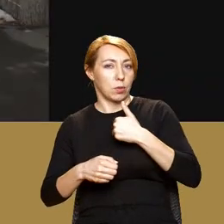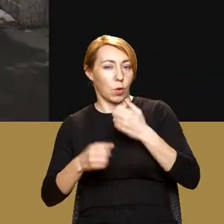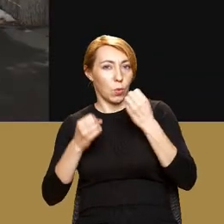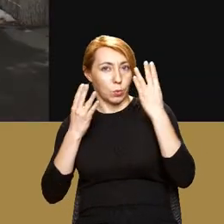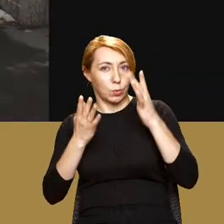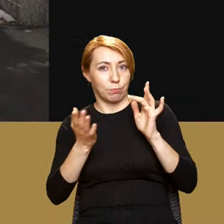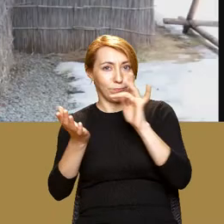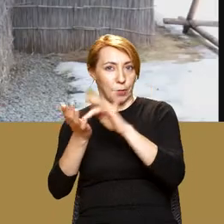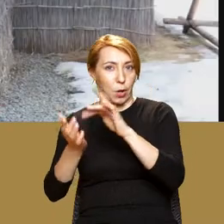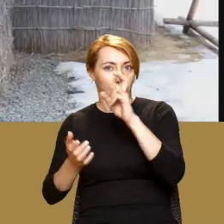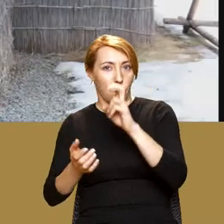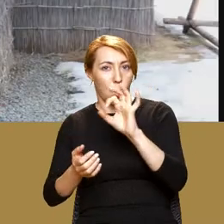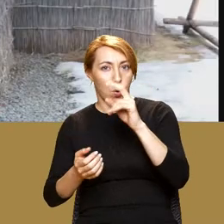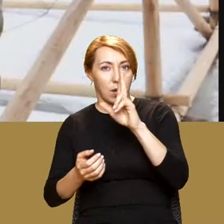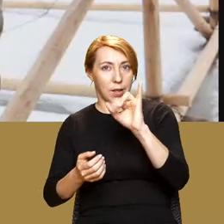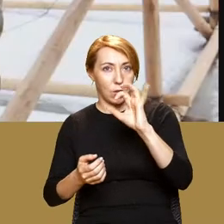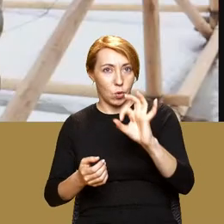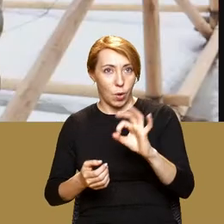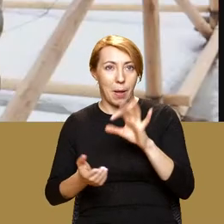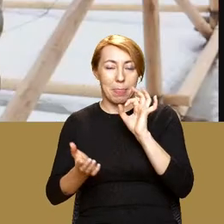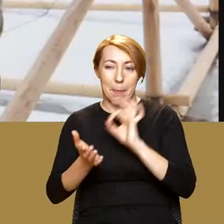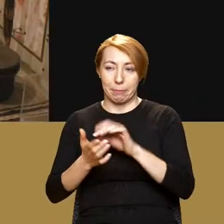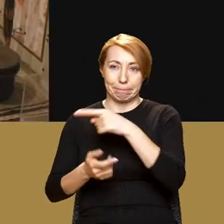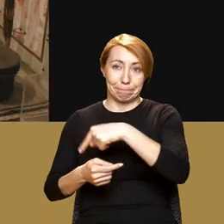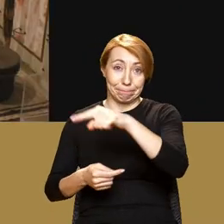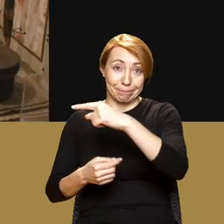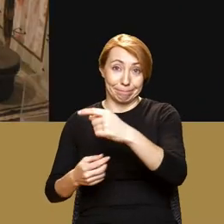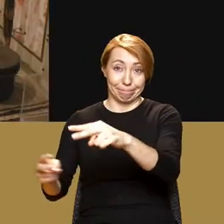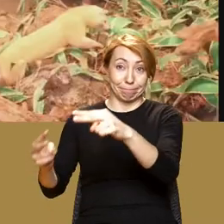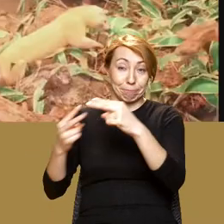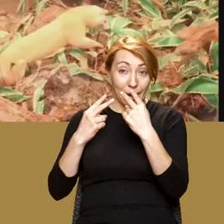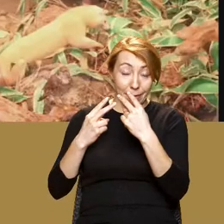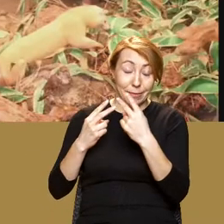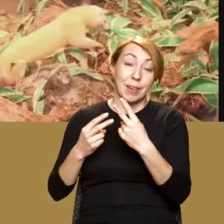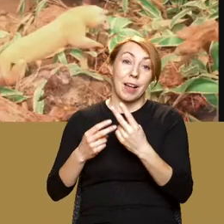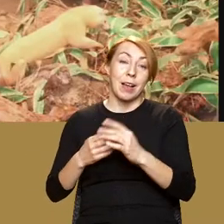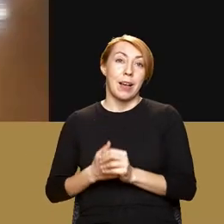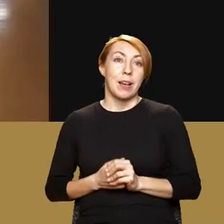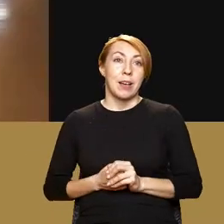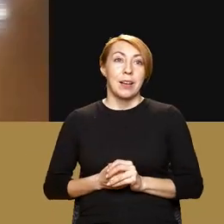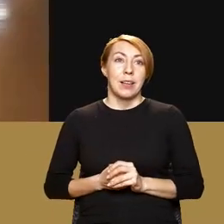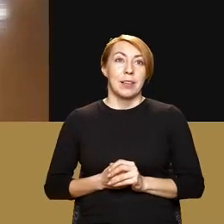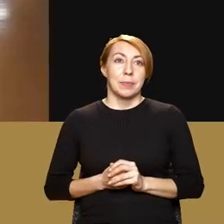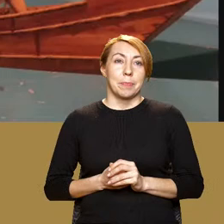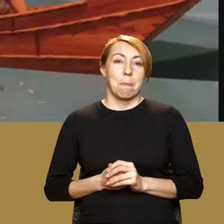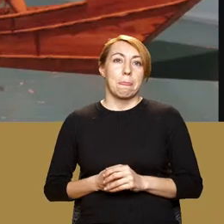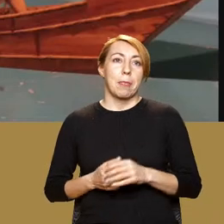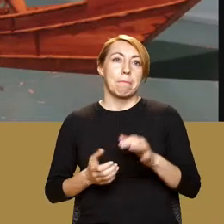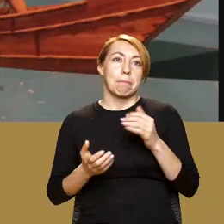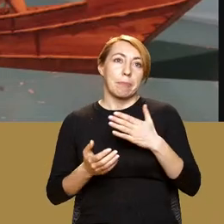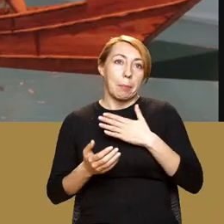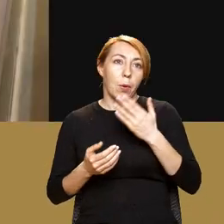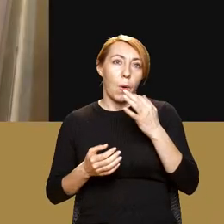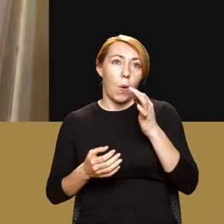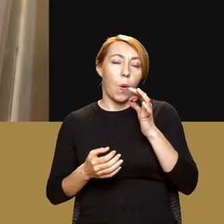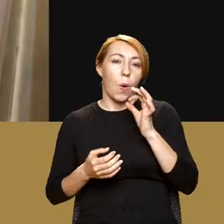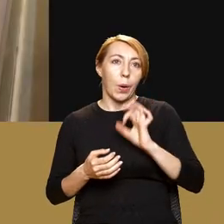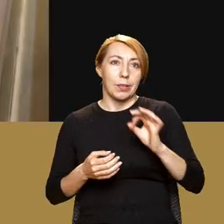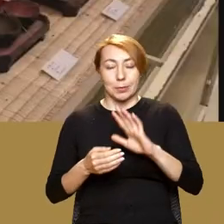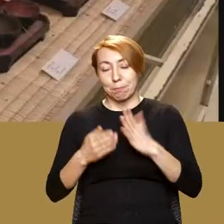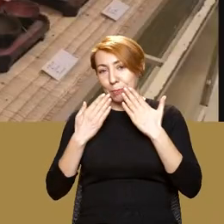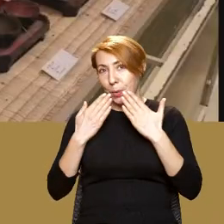też Państwo właśnie z Hokkaido nas oglądają, prawda, i mamy okazję też im